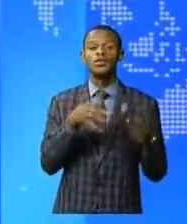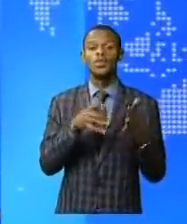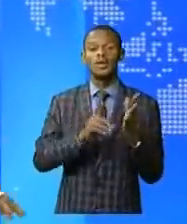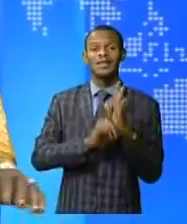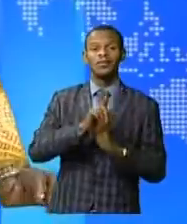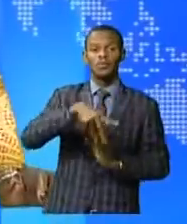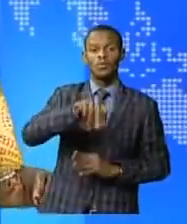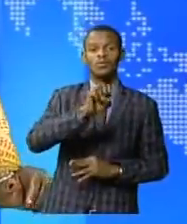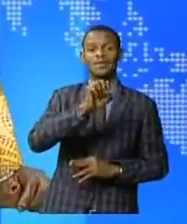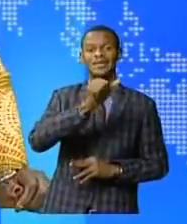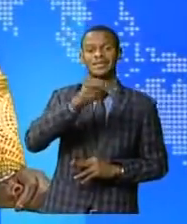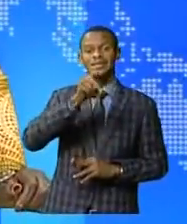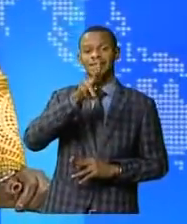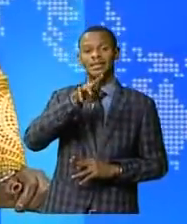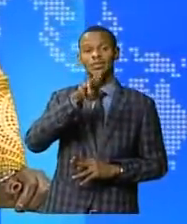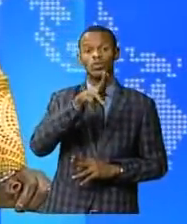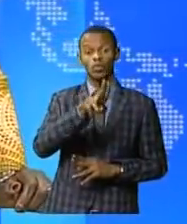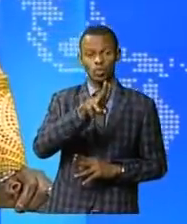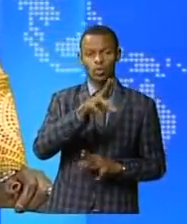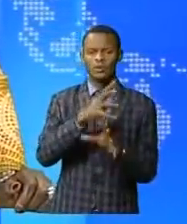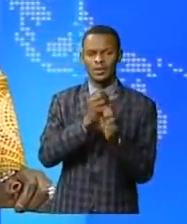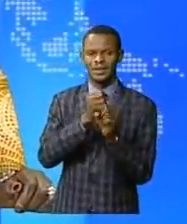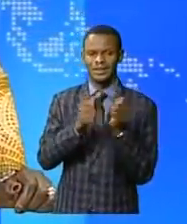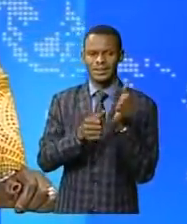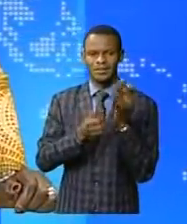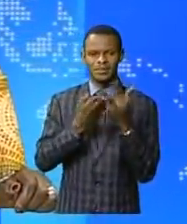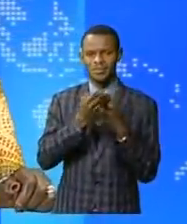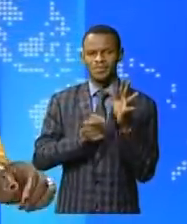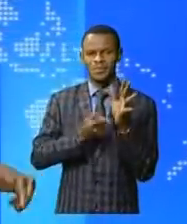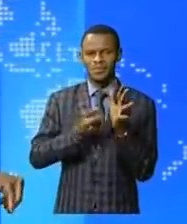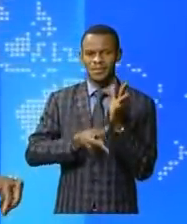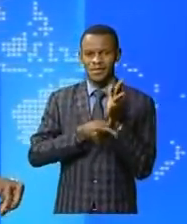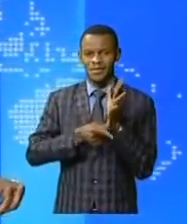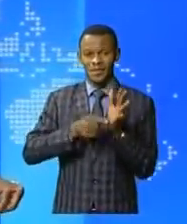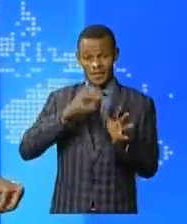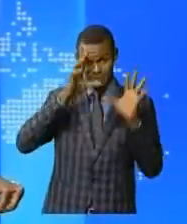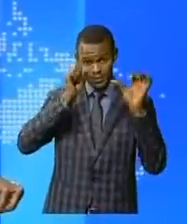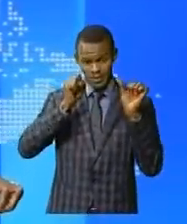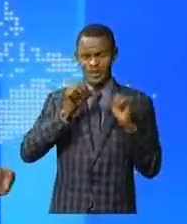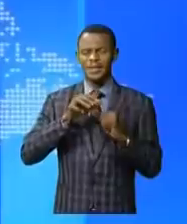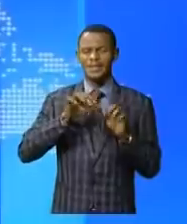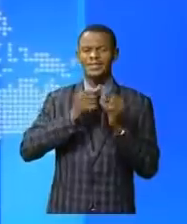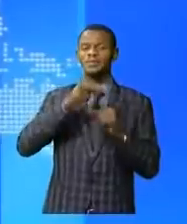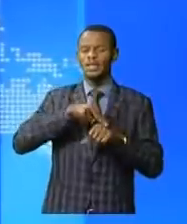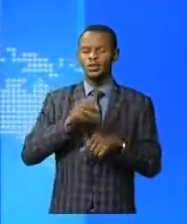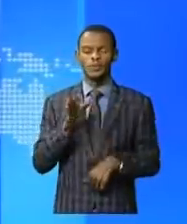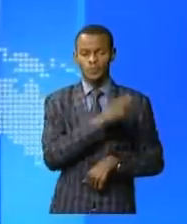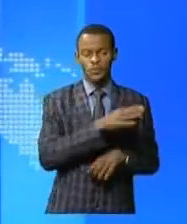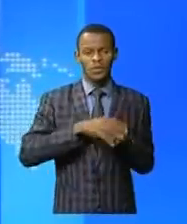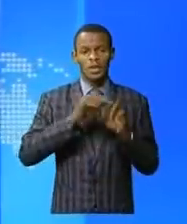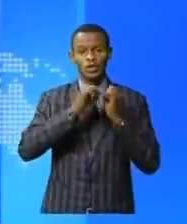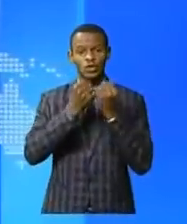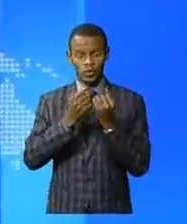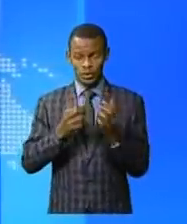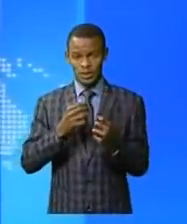par le premier vice-président de l'Assemblée nationale. Et puis la Société nationale des hydrocarbures tient à sa relance économique.